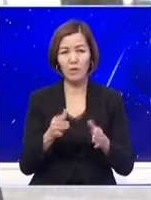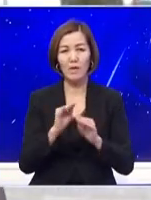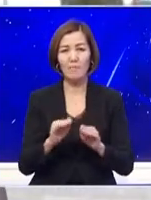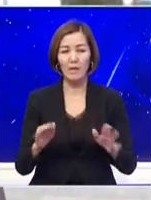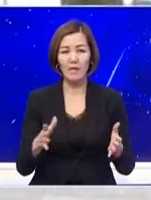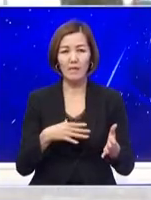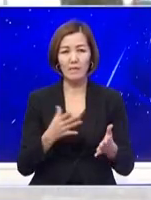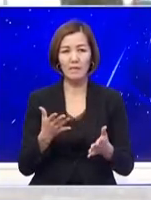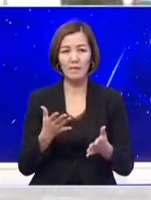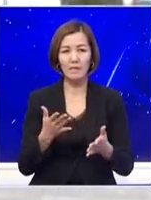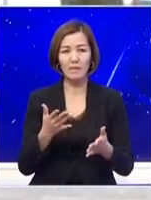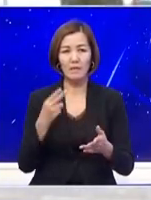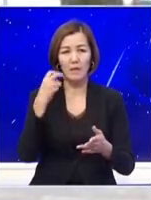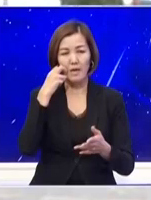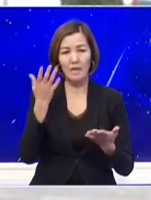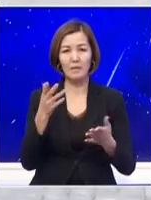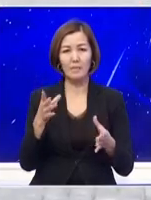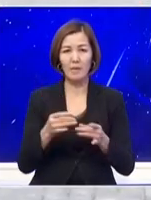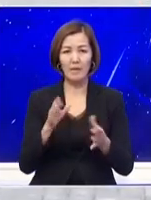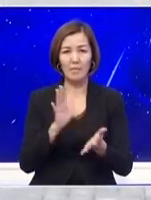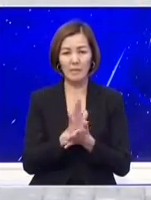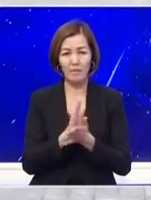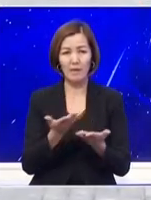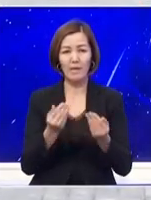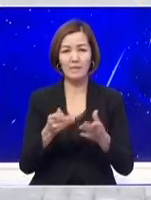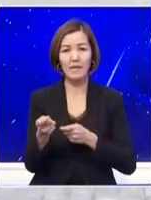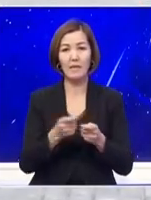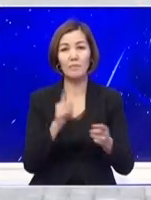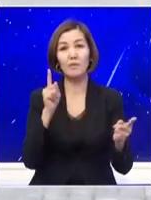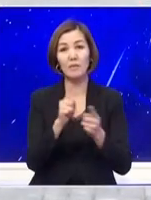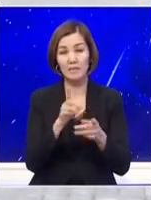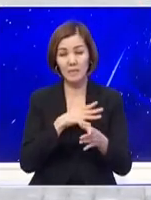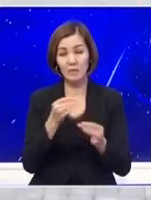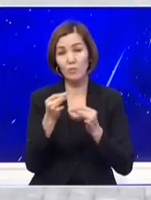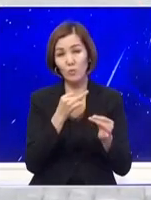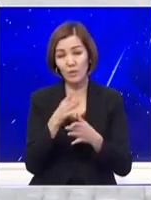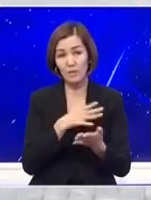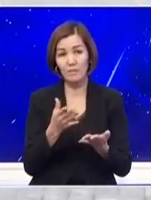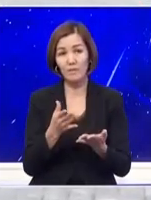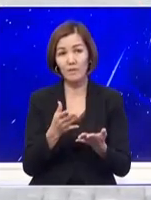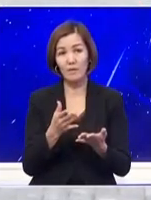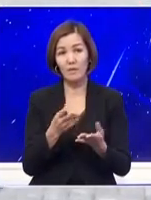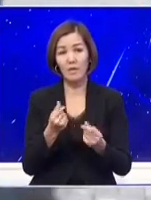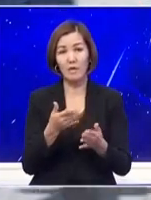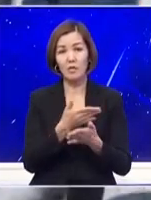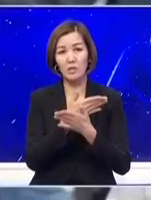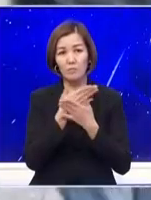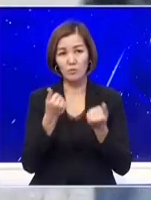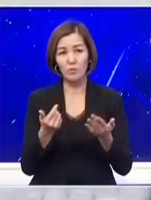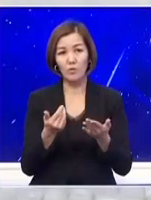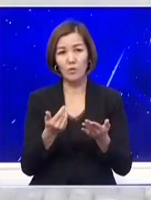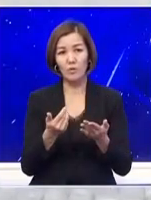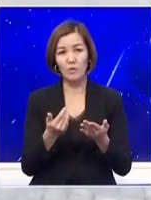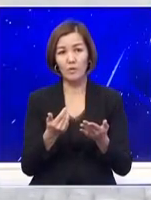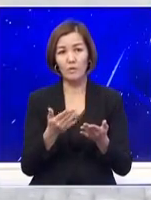аяғына салафан кигізіп мектепке апардық. Сөнген әзір әкімге кірдім. Әкімге кіріп едім, менің қаражатым жоқ. Грейдер